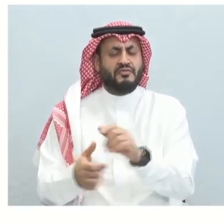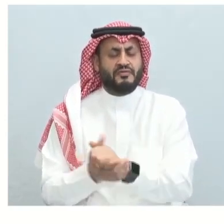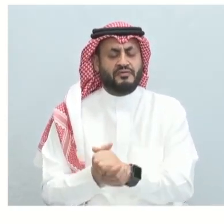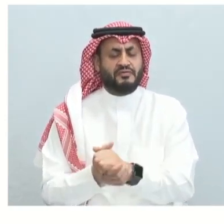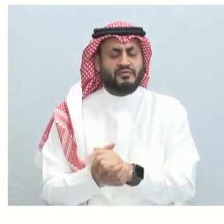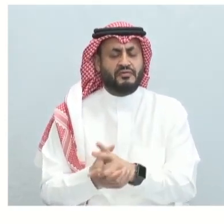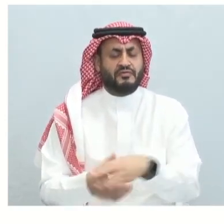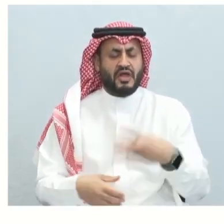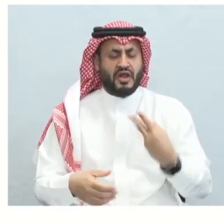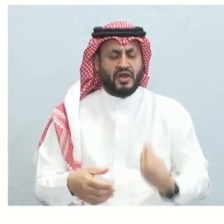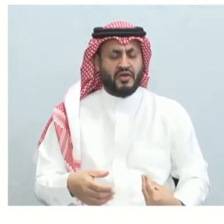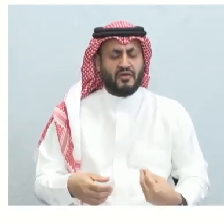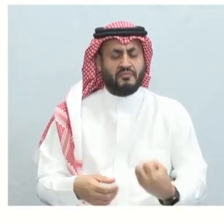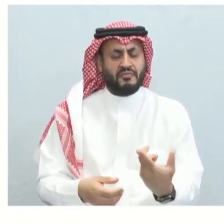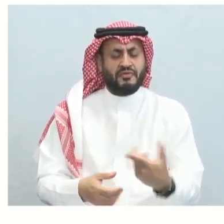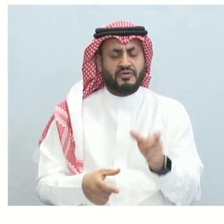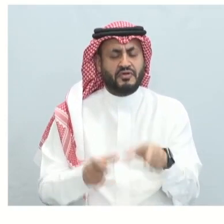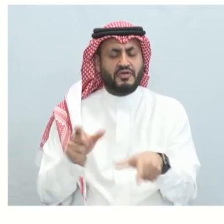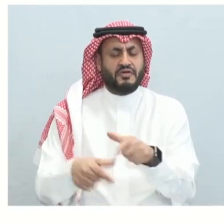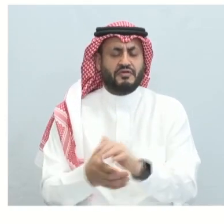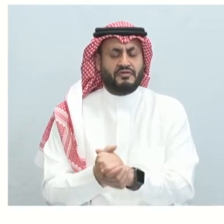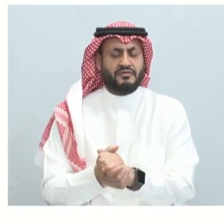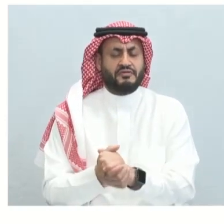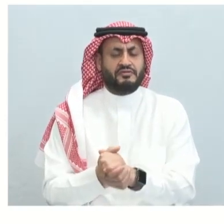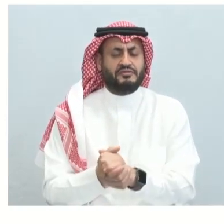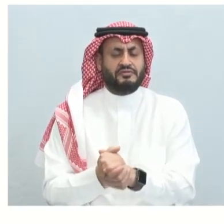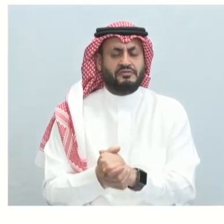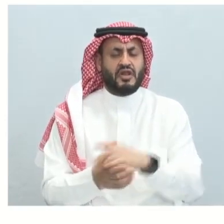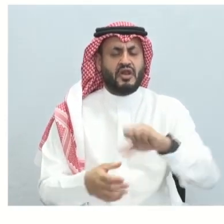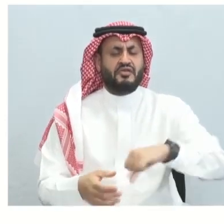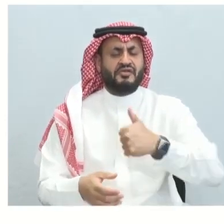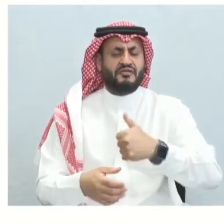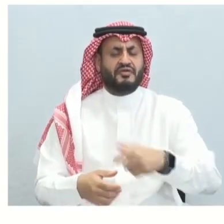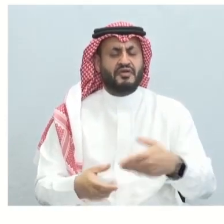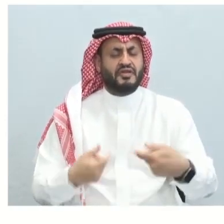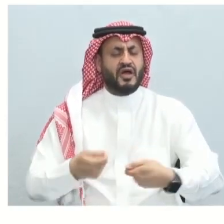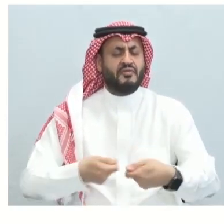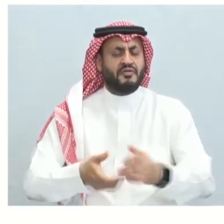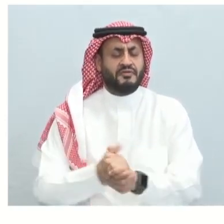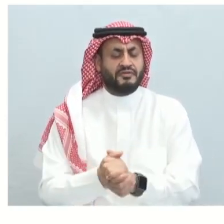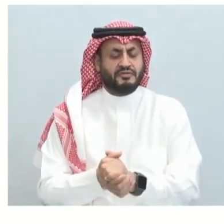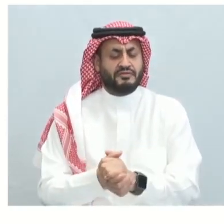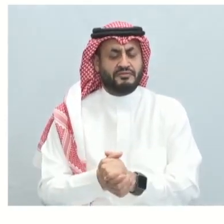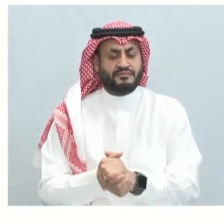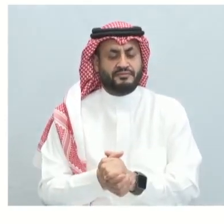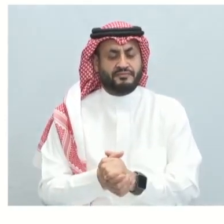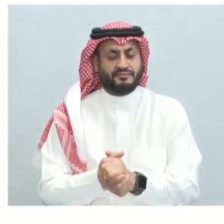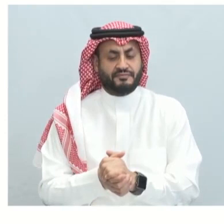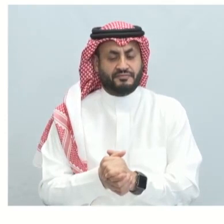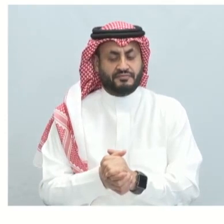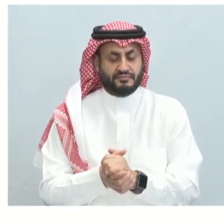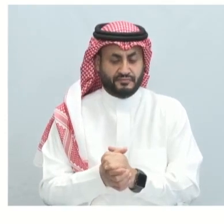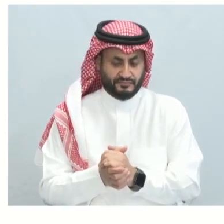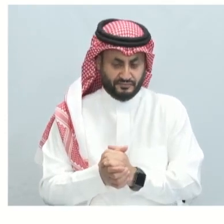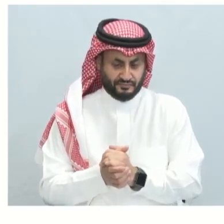من الطف الناس معهم ومن حسن تعامله صلى الله عليه وسلم ما كان يتلطف به من مزاح مع الصحابه